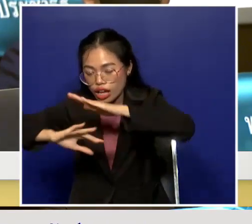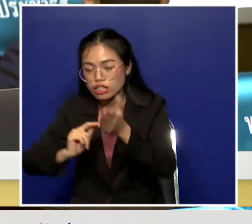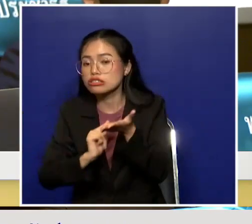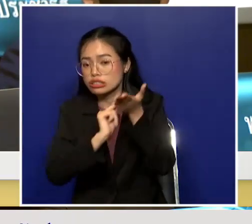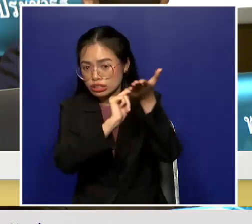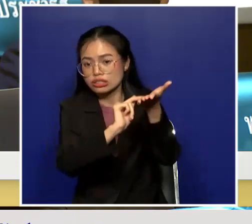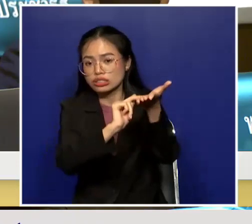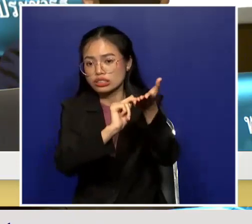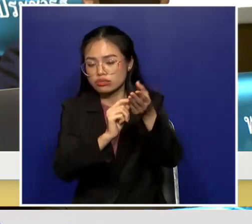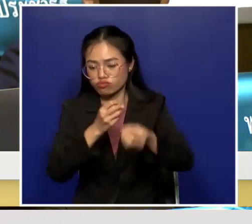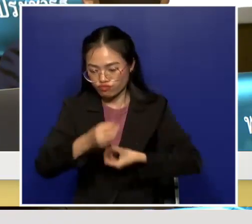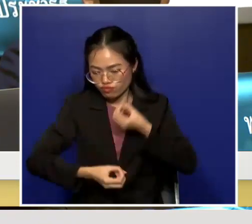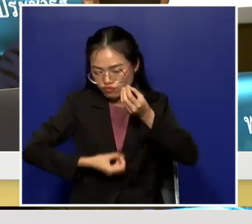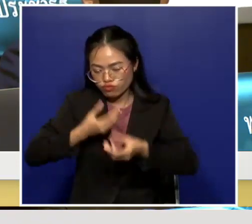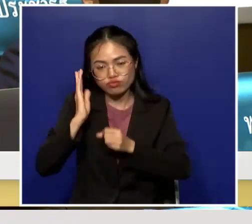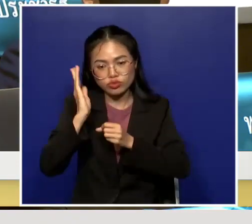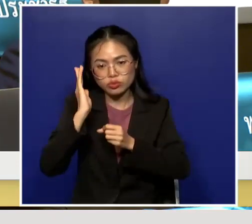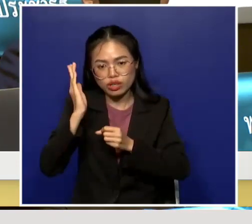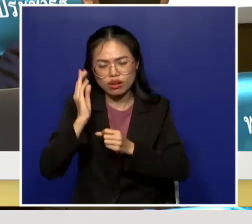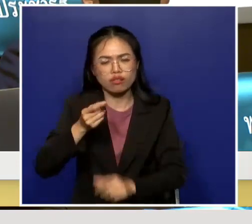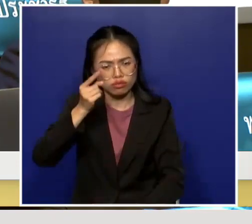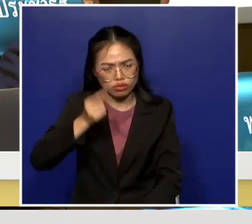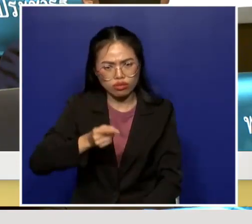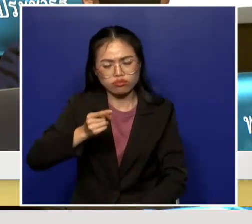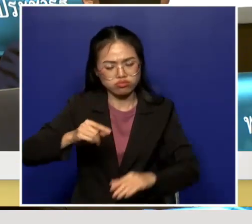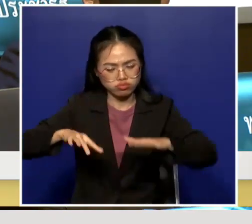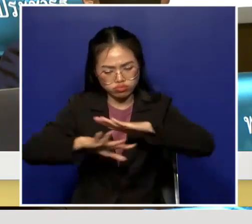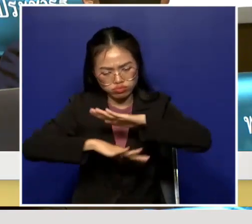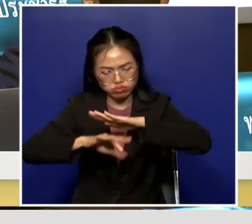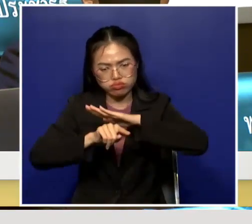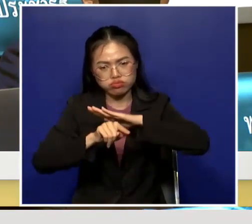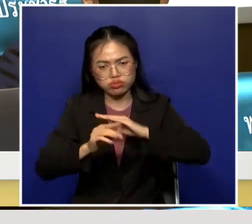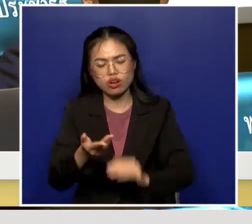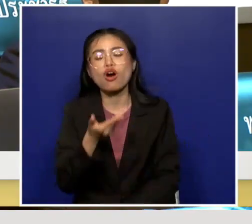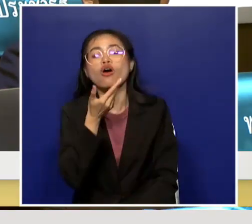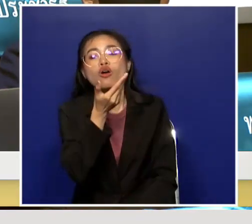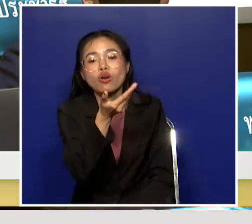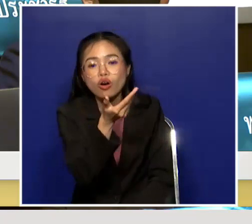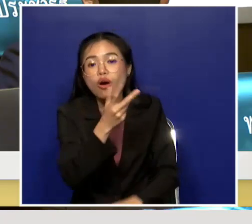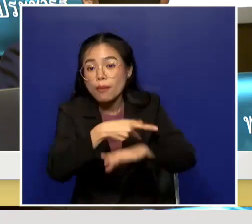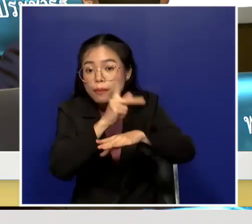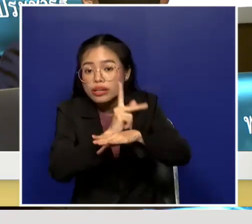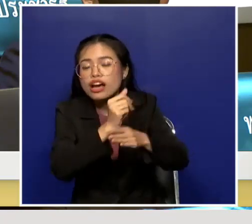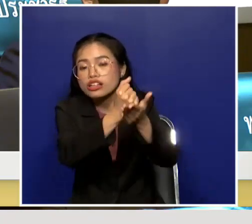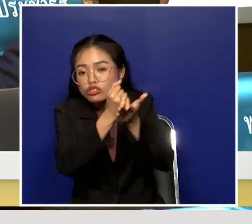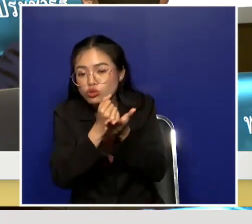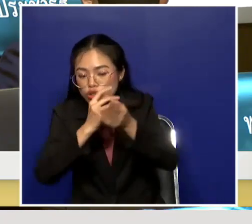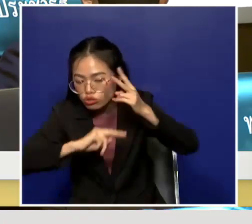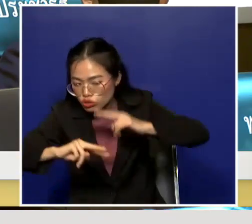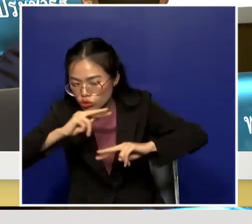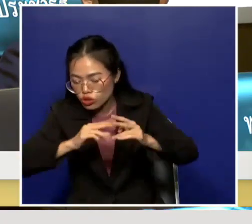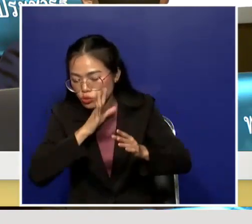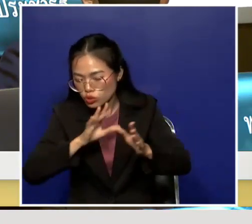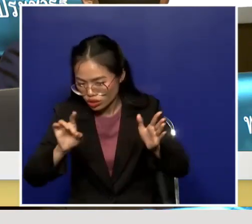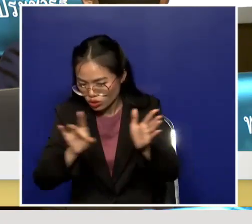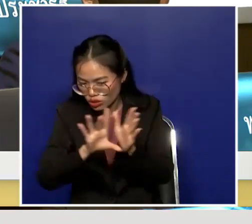ราจะนำเอกสารเข้ามาอภิปรายได้เนี่ยแต่ว่าถ้าผมจะขอความกรุณาท่านประธานช่วยวินิจฉัยว่าหลังเสร็จแล้วนะครับเอกส